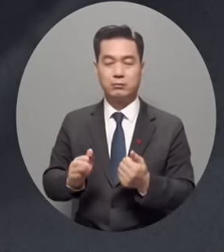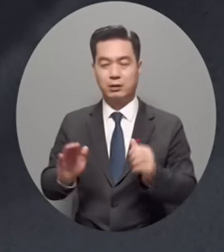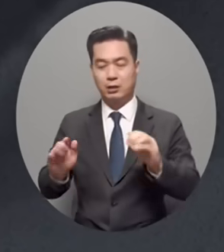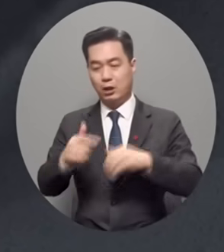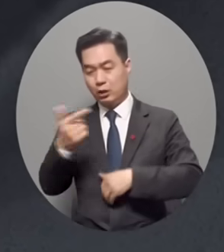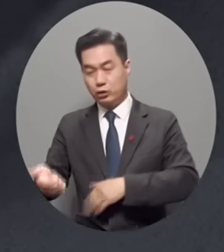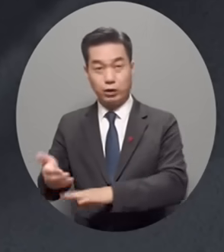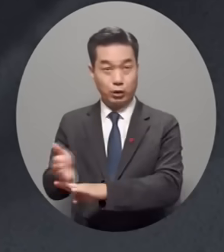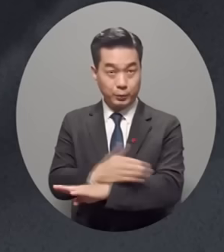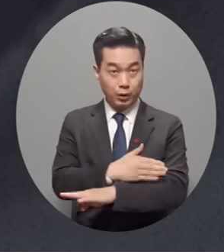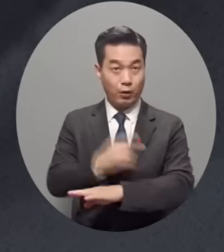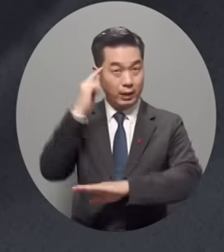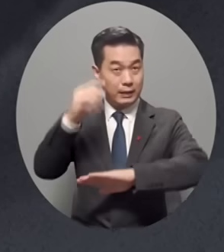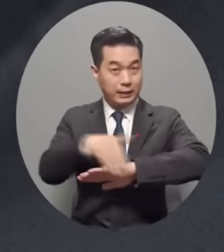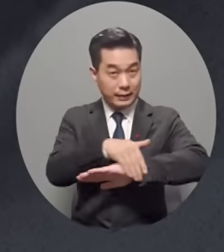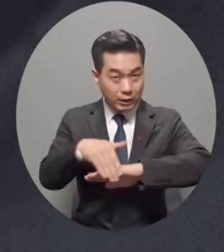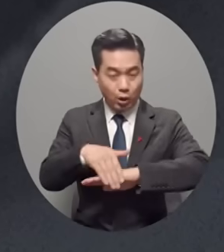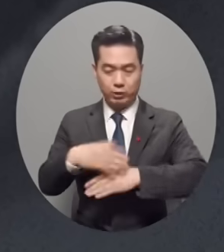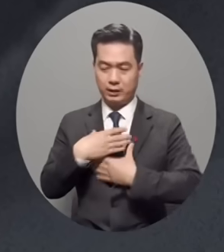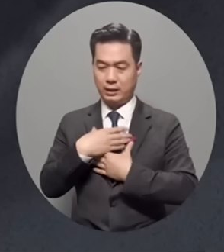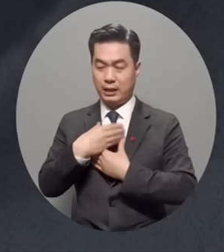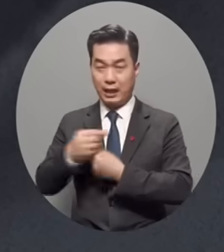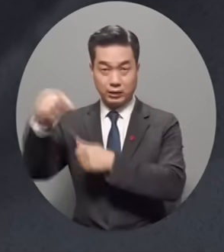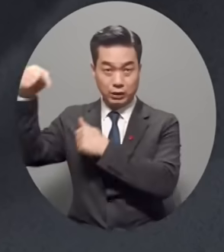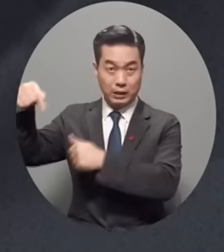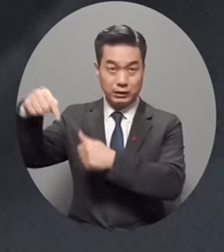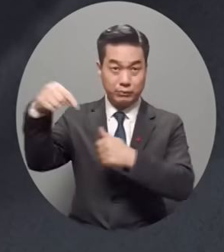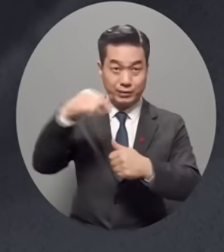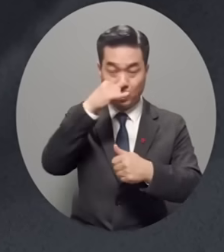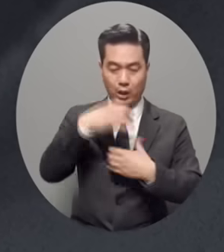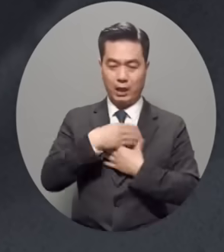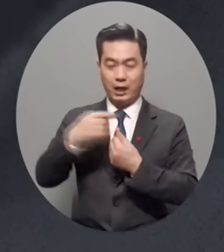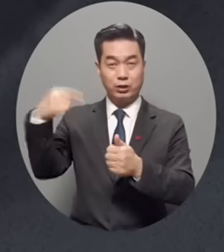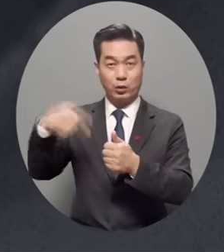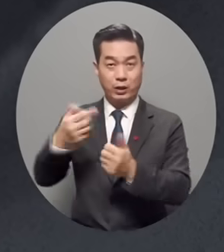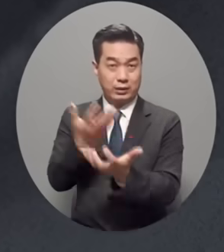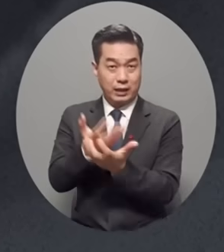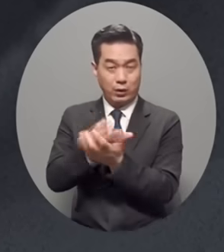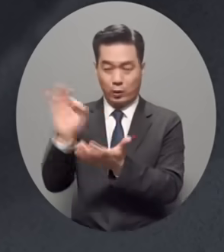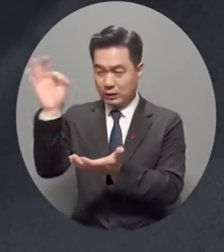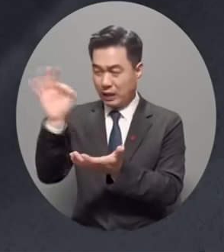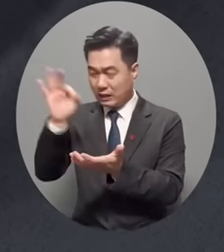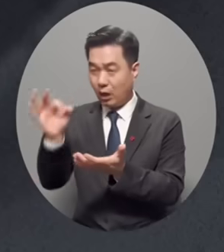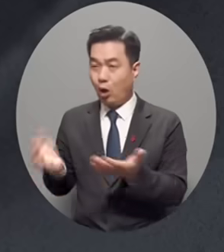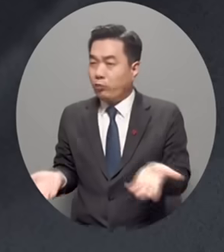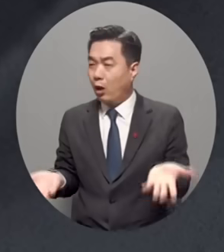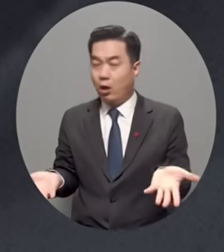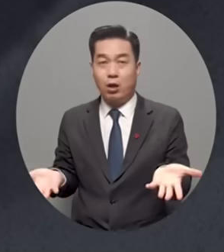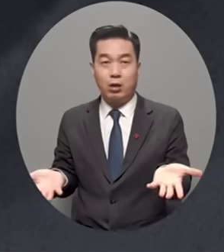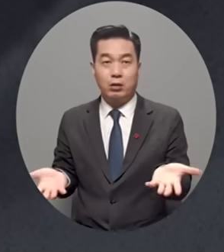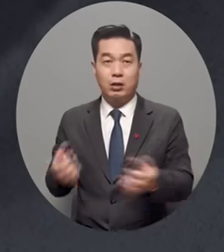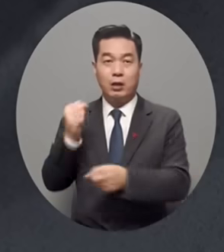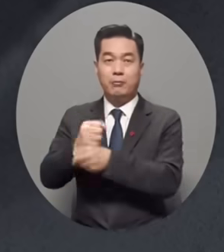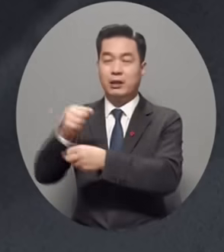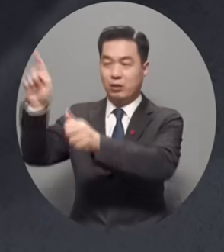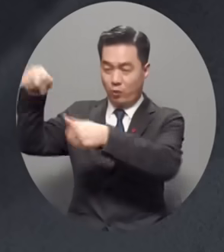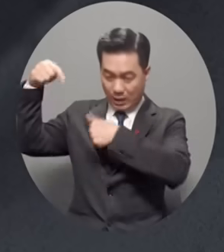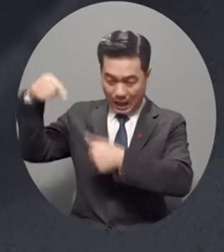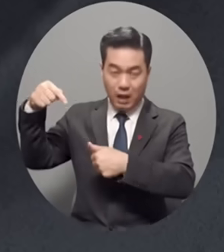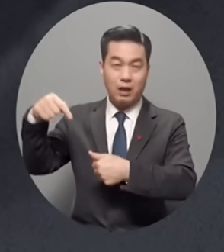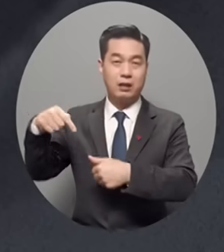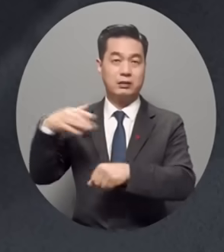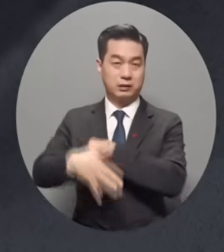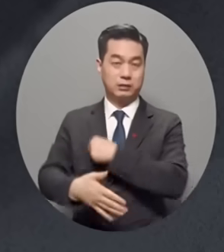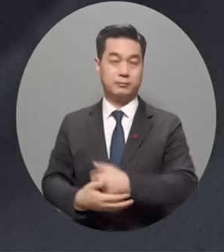안전 지침이 일일 단위로 시달됐다며 안전교육했던 자료를 찾아오라는데 없다고 하니 만들어 오라는 식으로